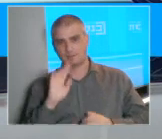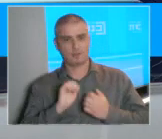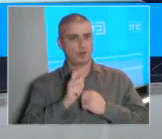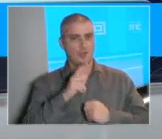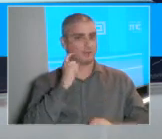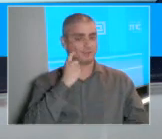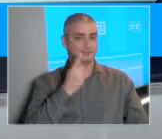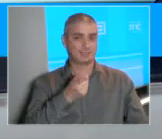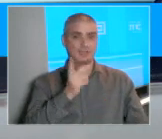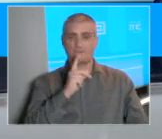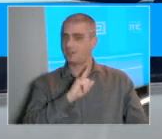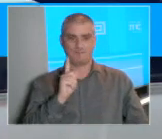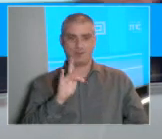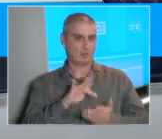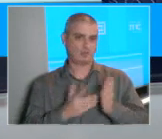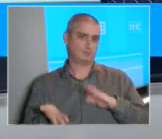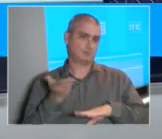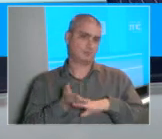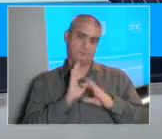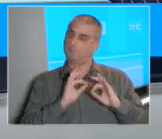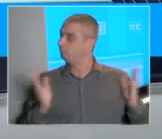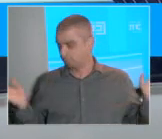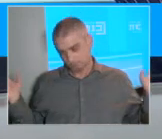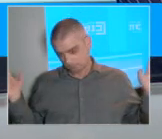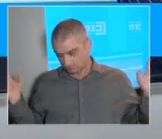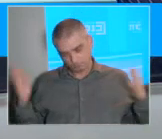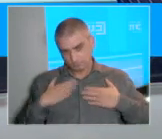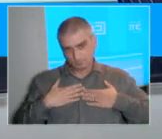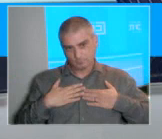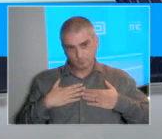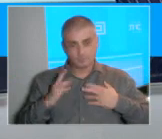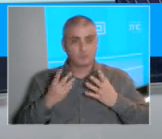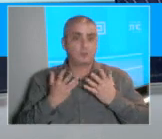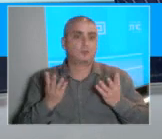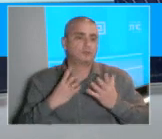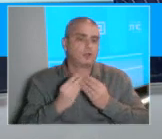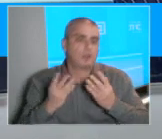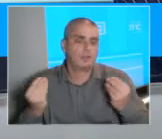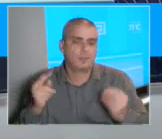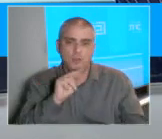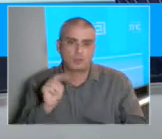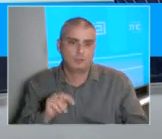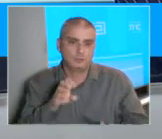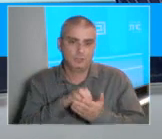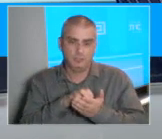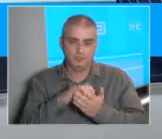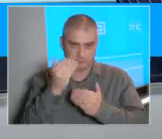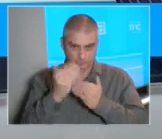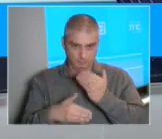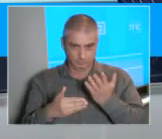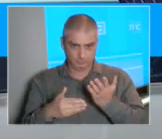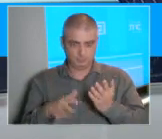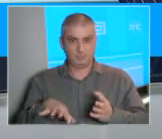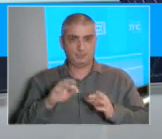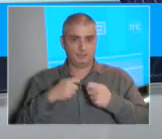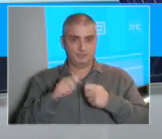אז את תצחקי, אבל זה אפילו לא נמצא על השולחן. לא יכול להיות, זה הבחירות האלה. כי יש כל כך הרבה נושאי ליבה, שבסופו של דבר